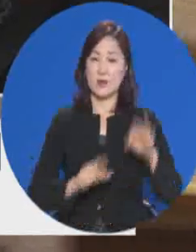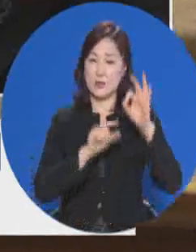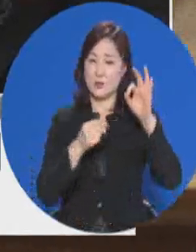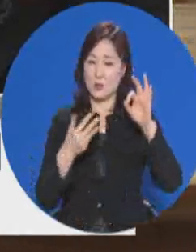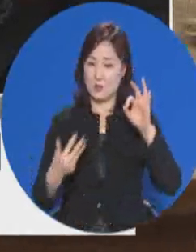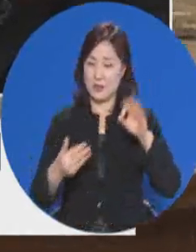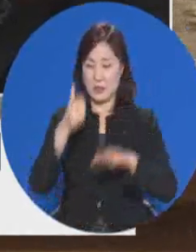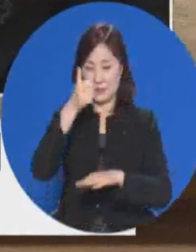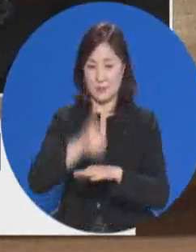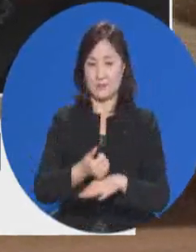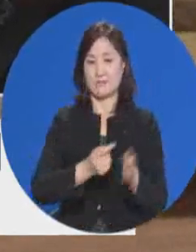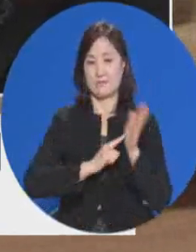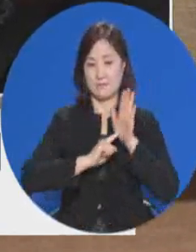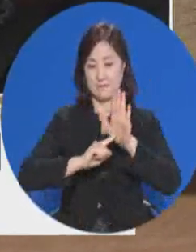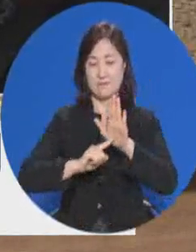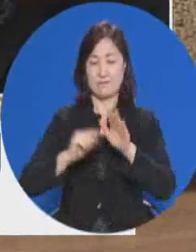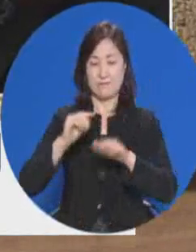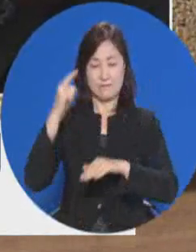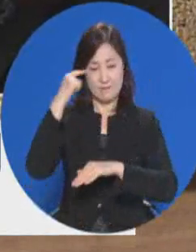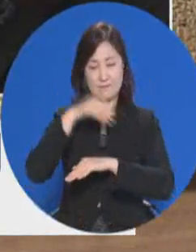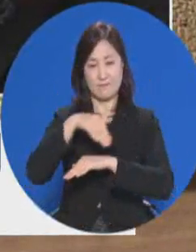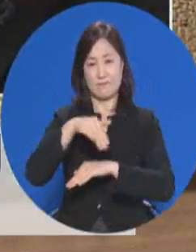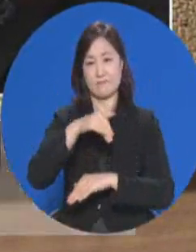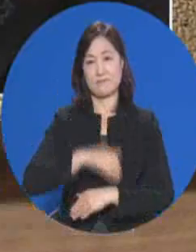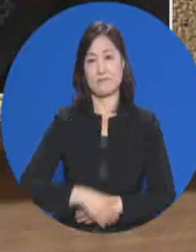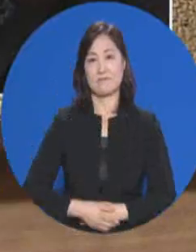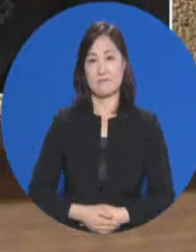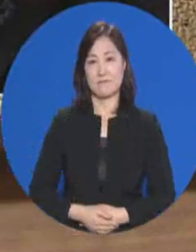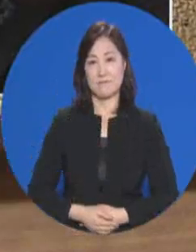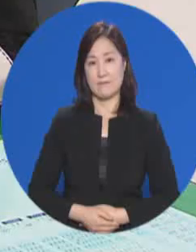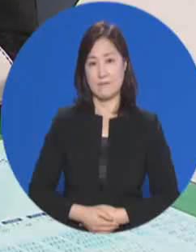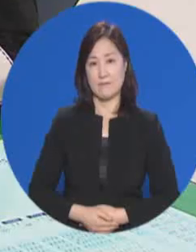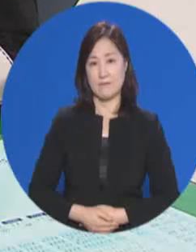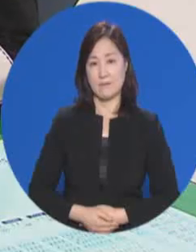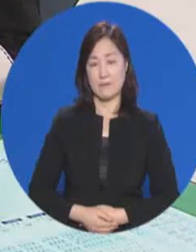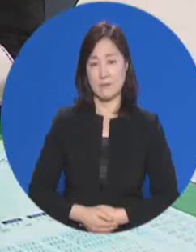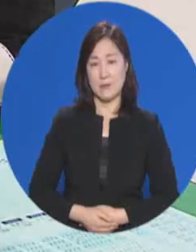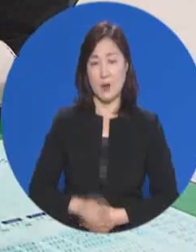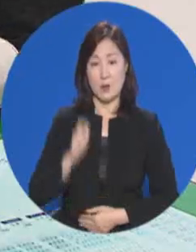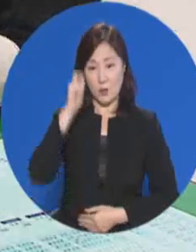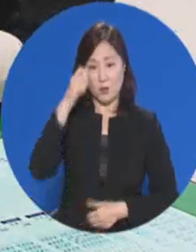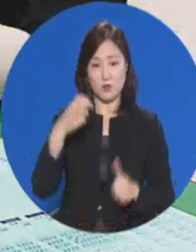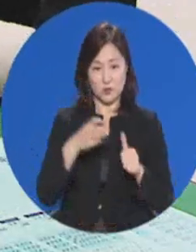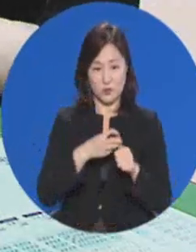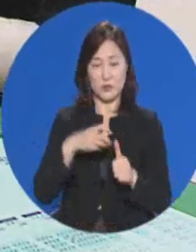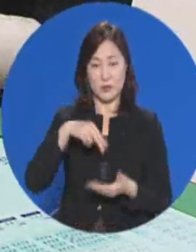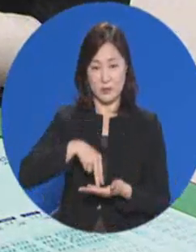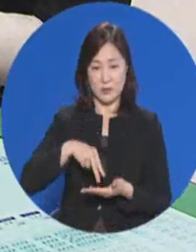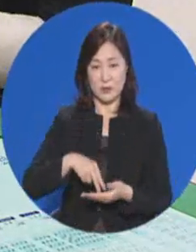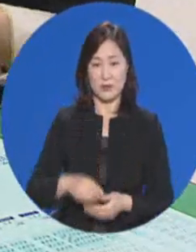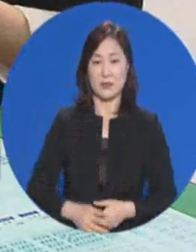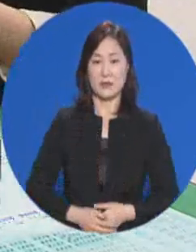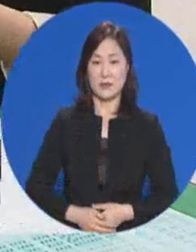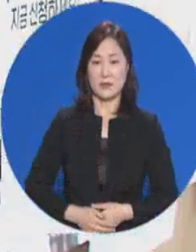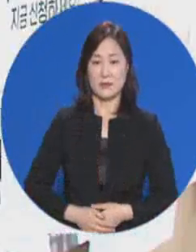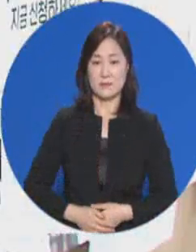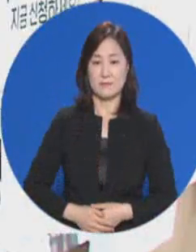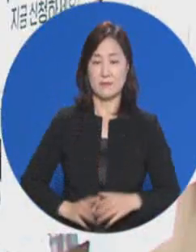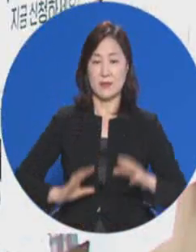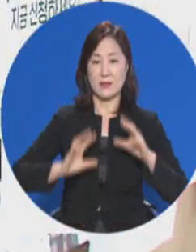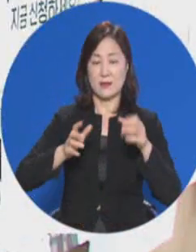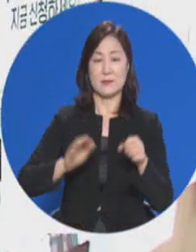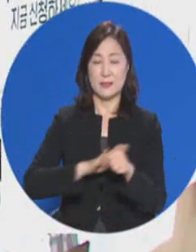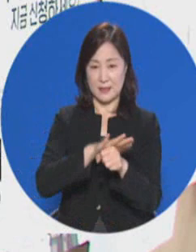되고 10월 8일에 최종 이제 발표를 하게 됩니다. 고흥군도 인류애를 몸소 실천했던 두